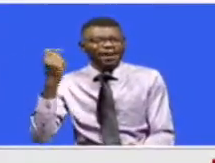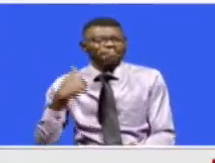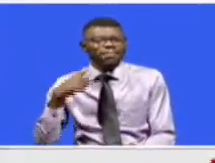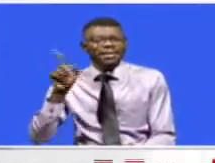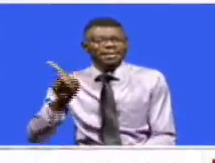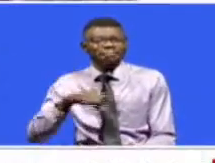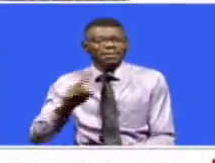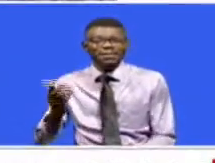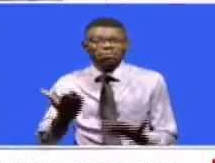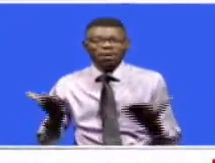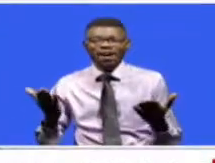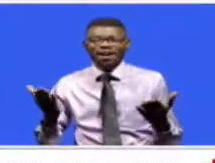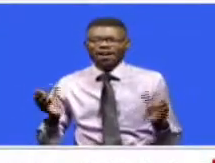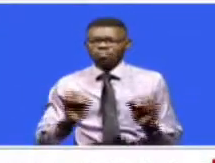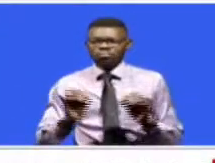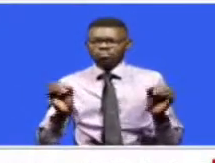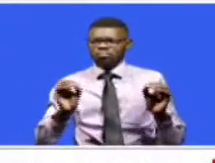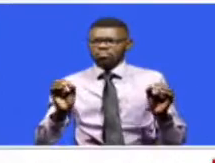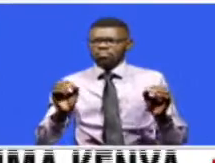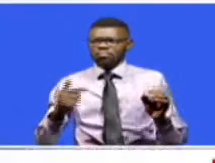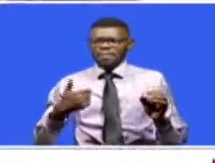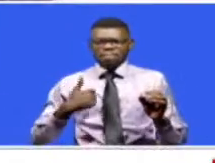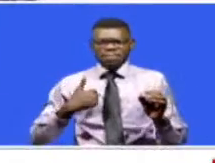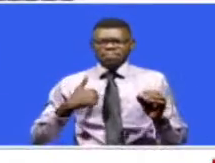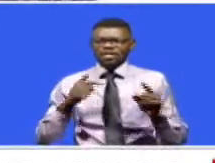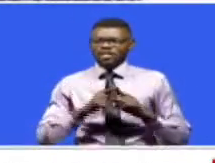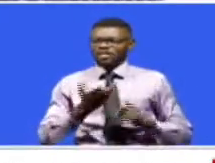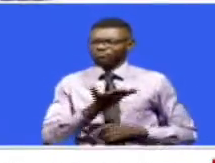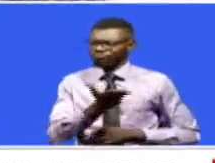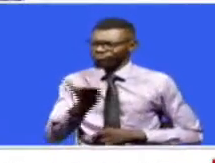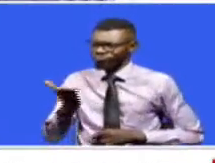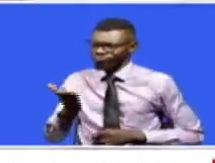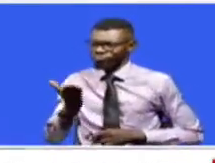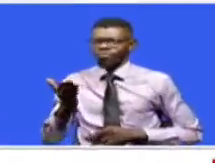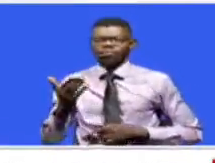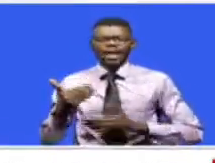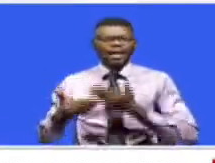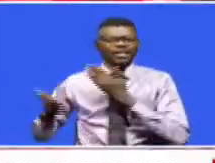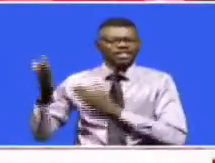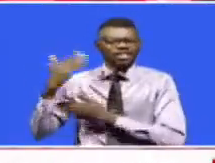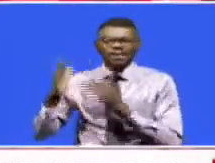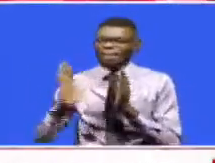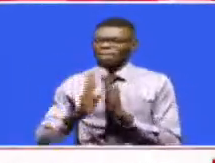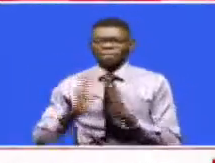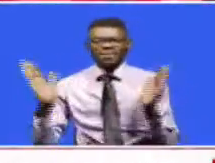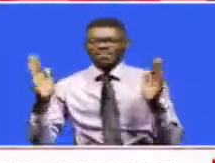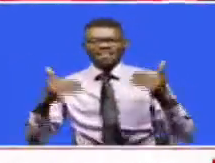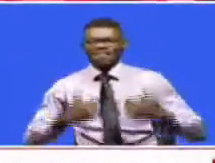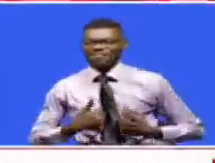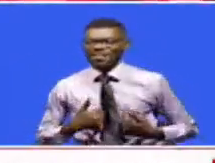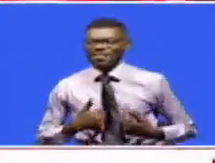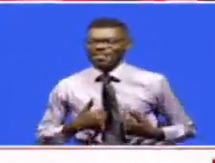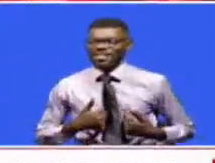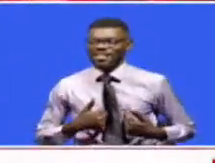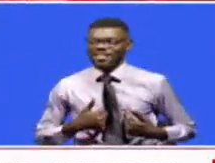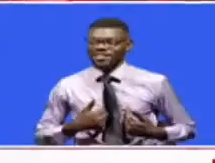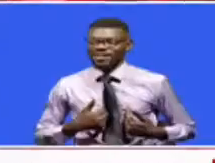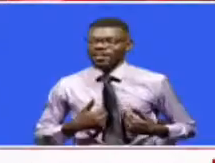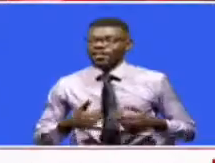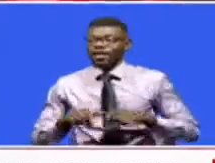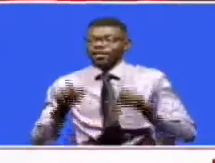Sisi na nyinyi hapa tuna historia kubwa zaidi. Na ili kuwanata hataa